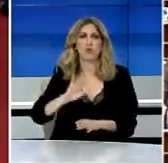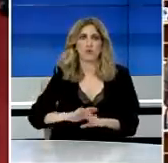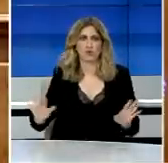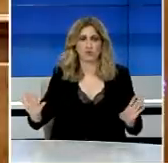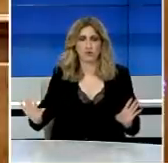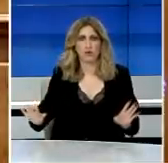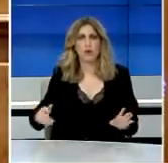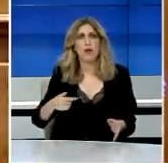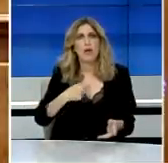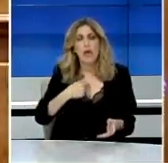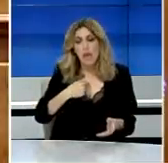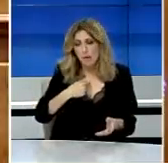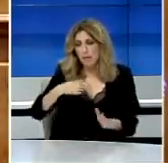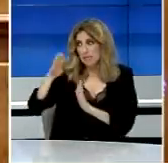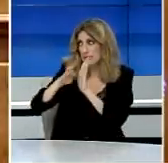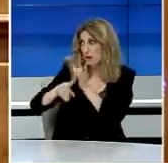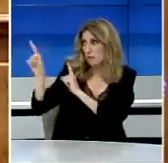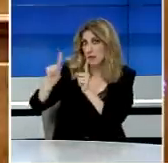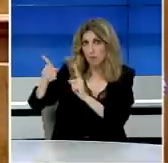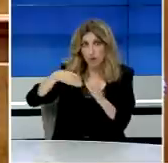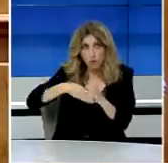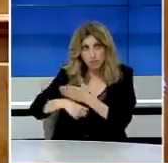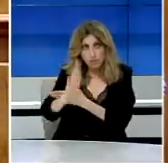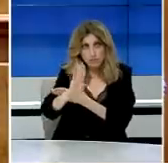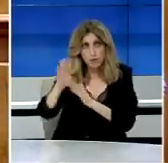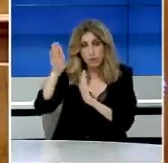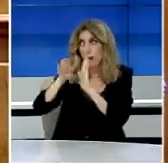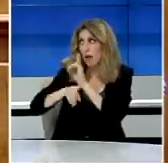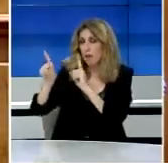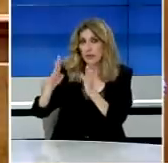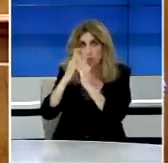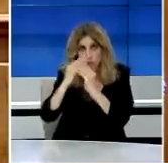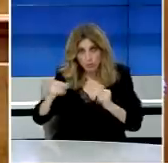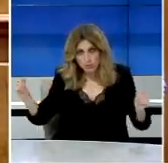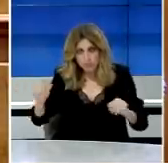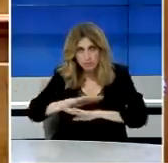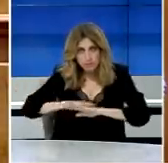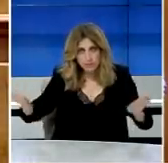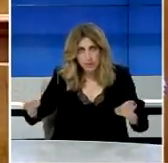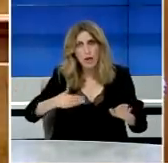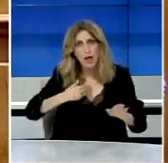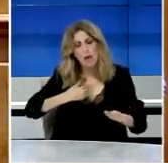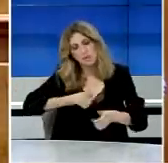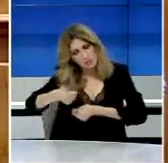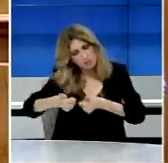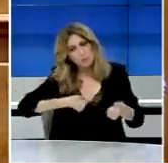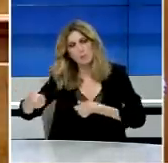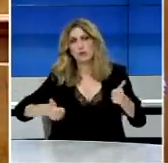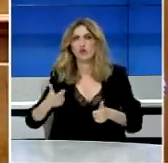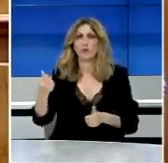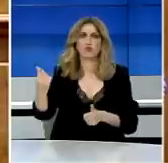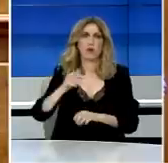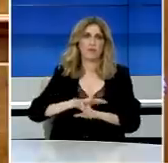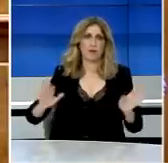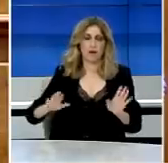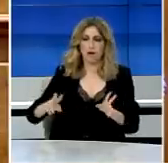δεν μειώνεται? Όταν εμείς βγήκαμε από τα μνημόνια, σε αυτούς τους ανθρώπους ανταποδώσαμε. Σε αυτούς που βάλανε πλάτη. Δεν το είπατε